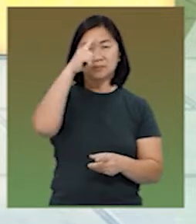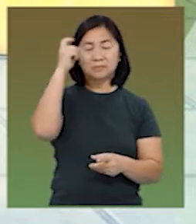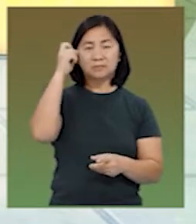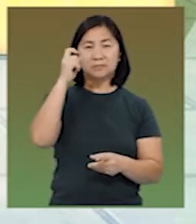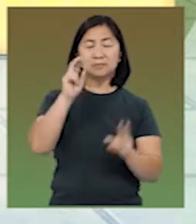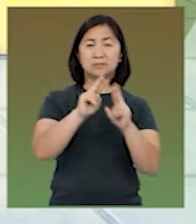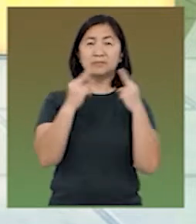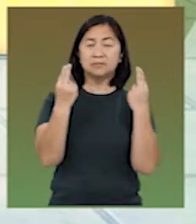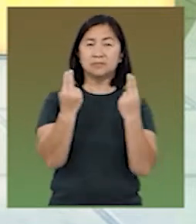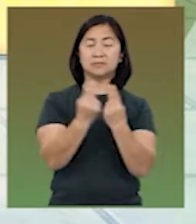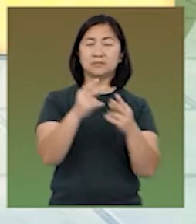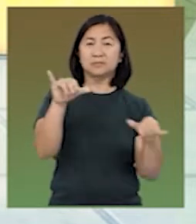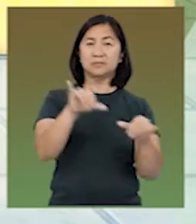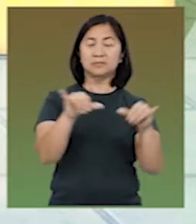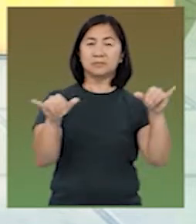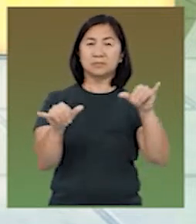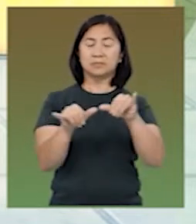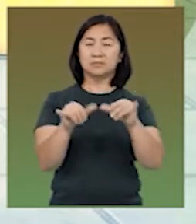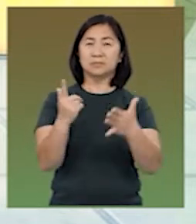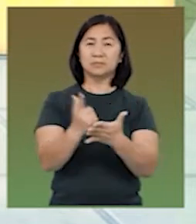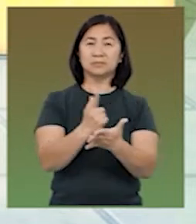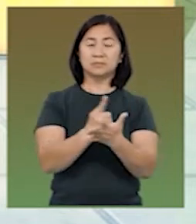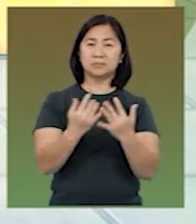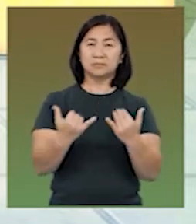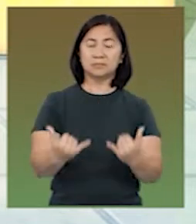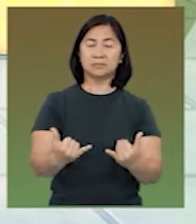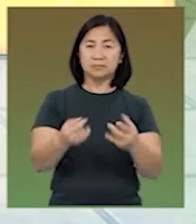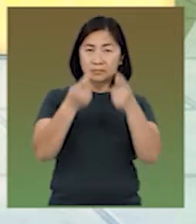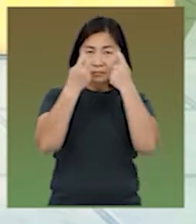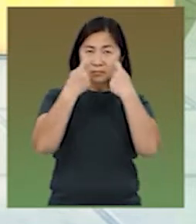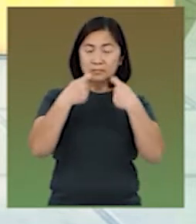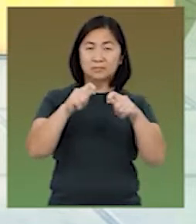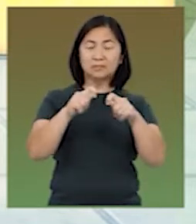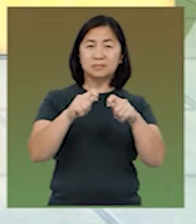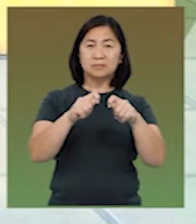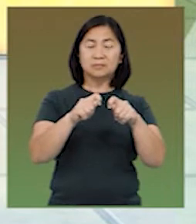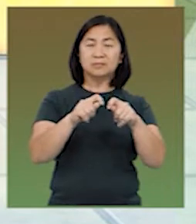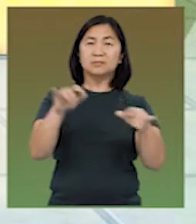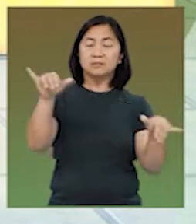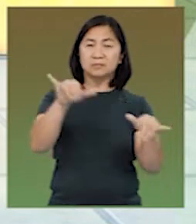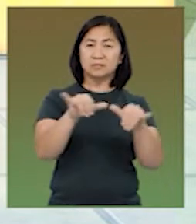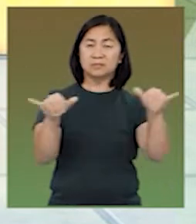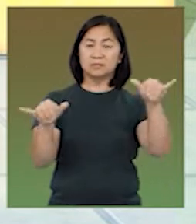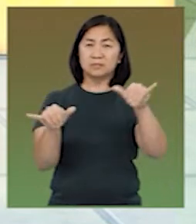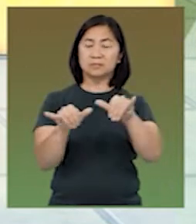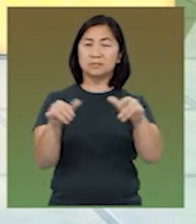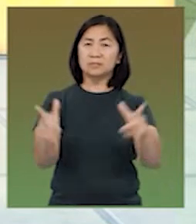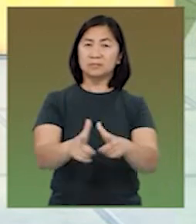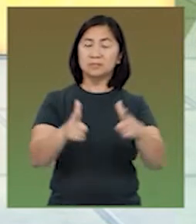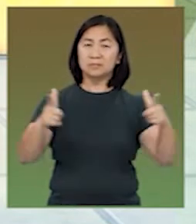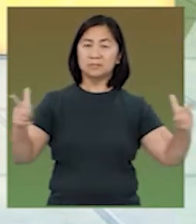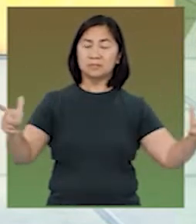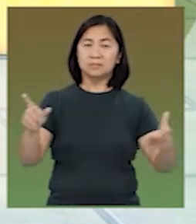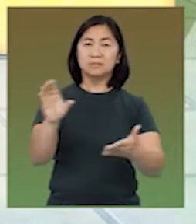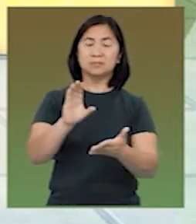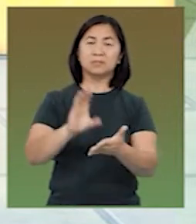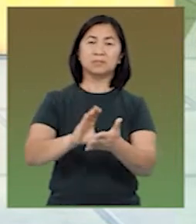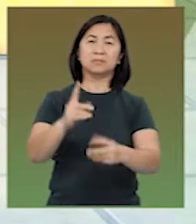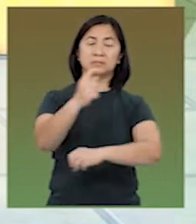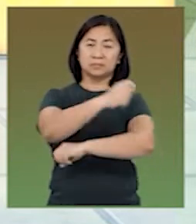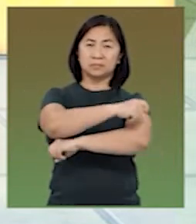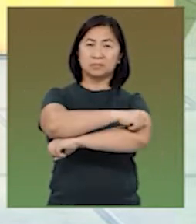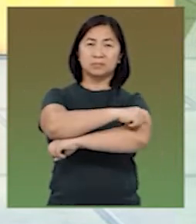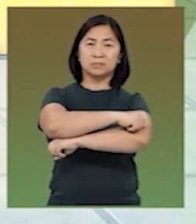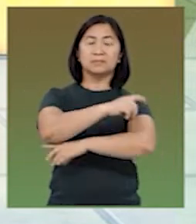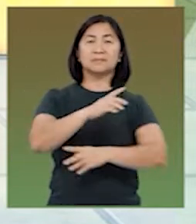Dahil units of measure ang aralin namin ngayon, subukan nga nating sukatin ang haba ng center table.